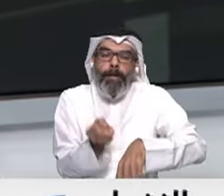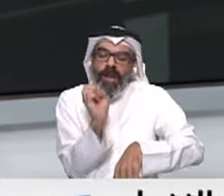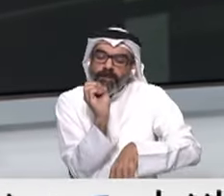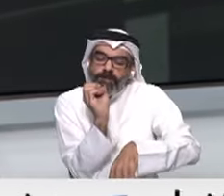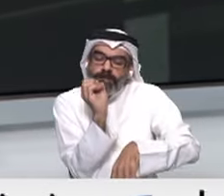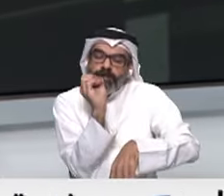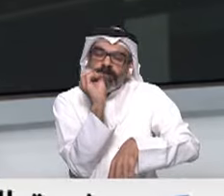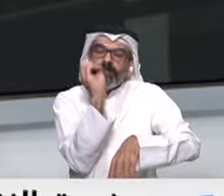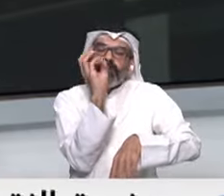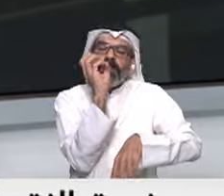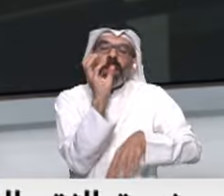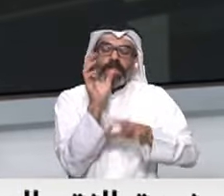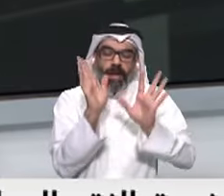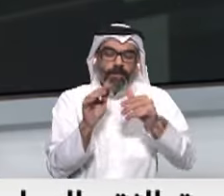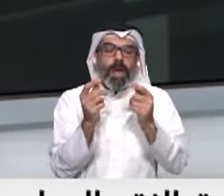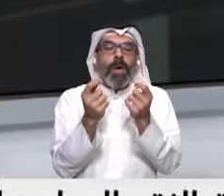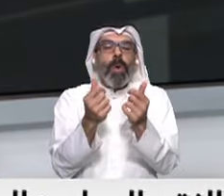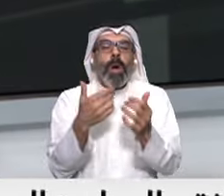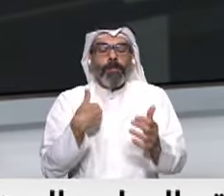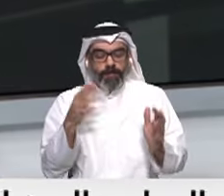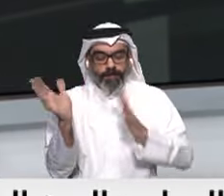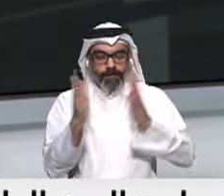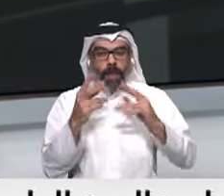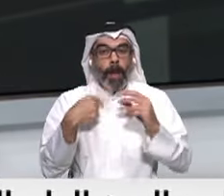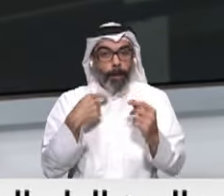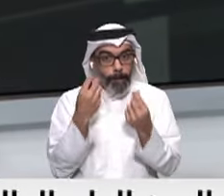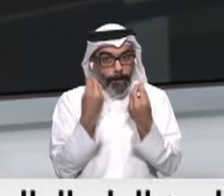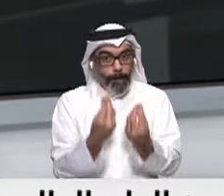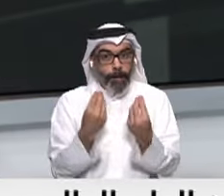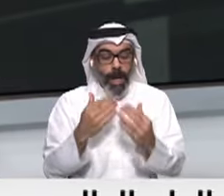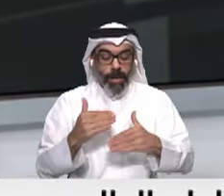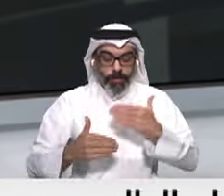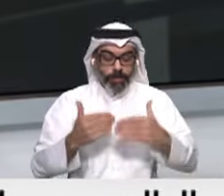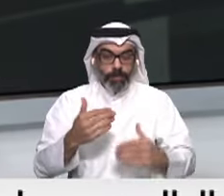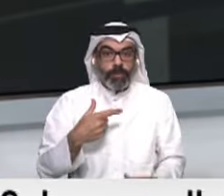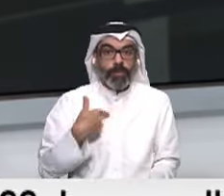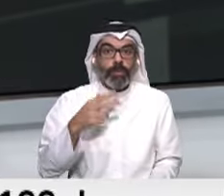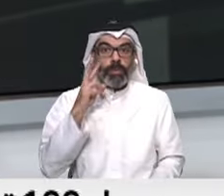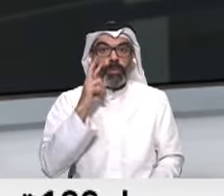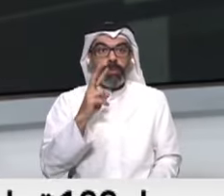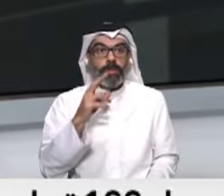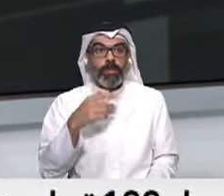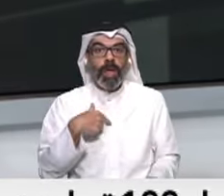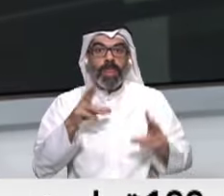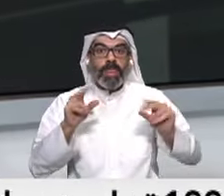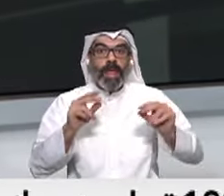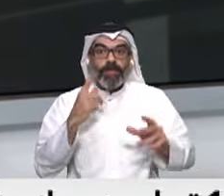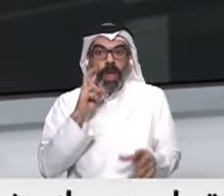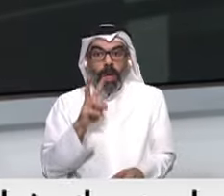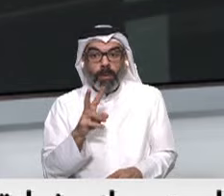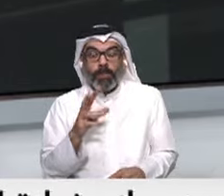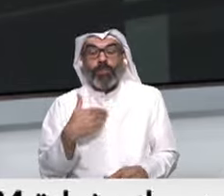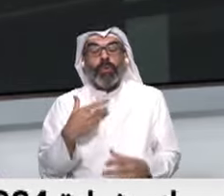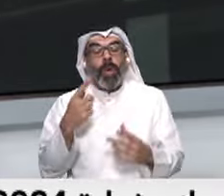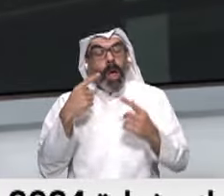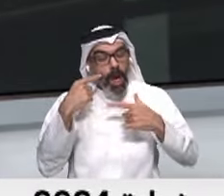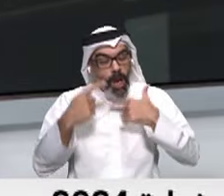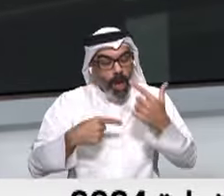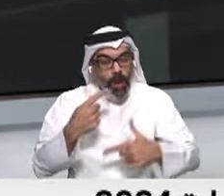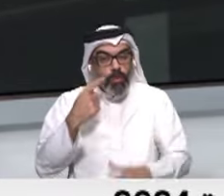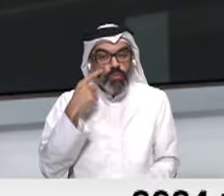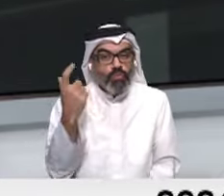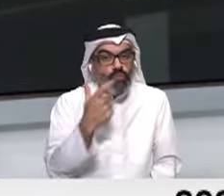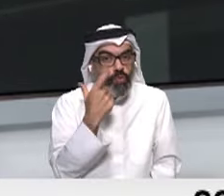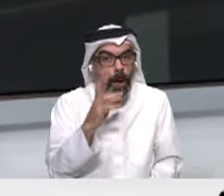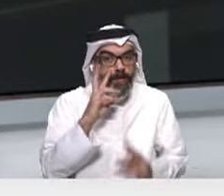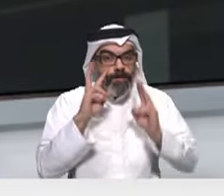بموسم الوسم لكن علاماته ما بينت المواسم اصبحت لا تطابق الواقع لذلك اتمنى منكم متابعه النشرات